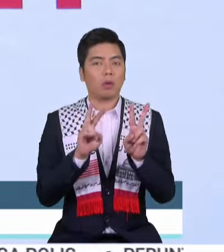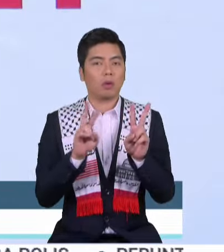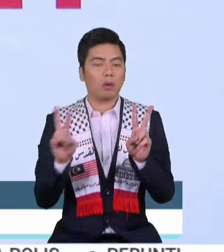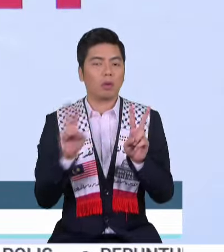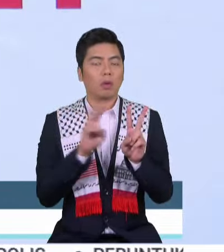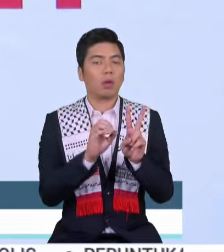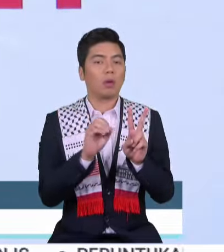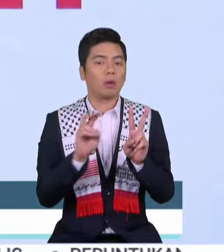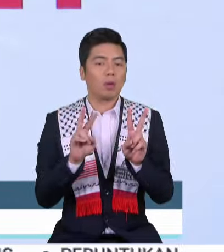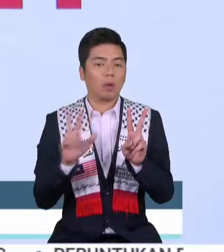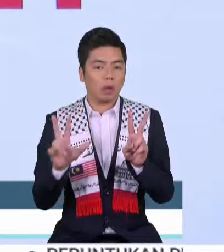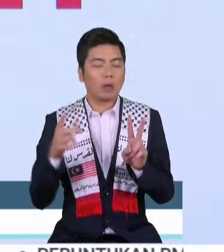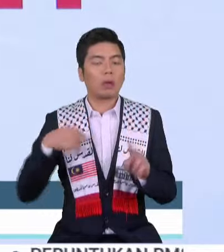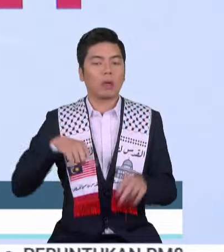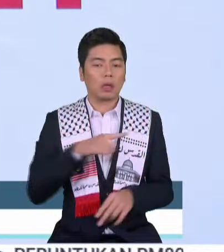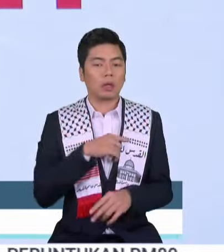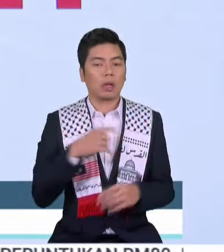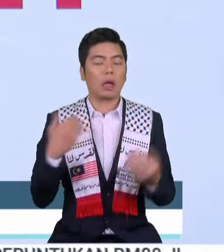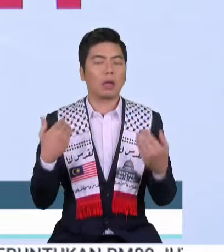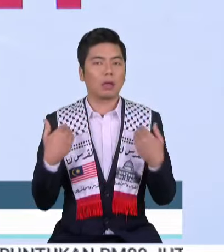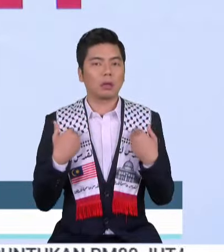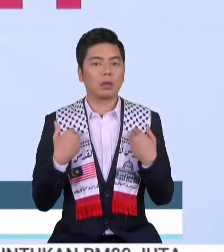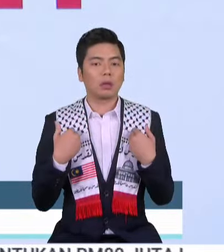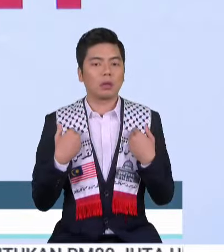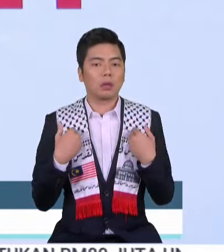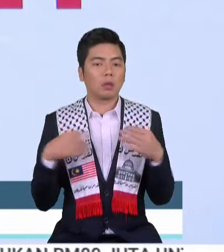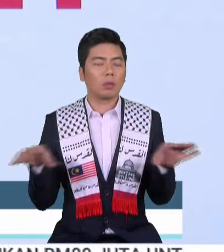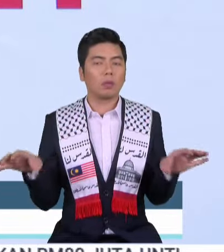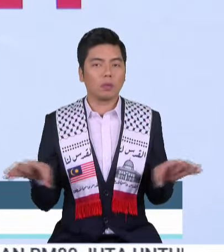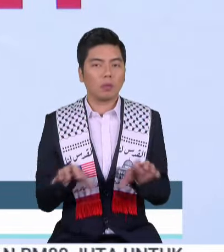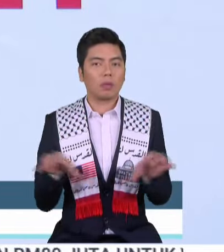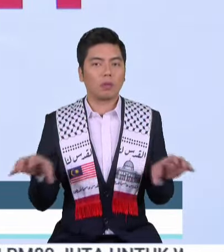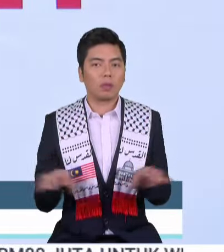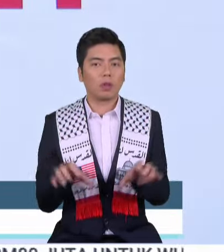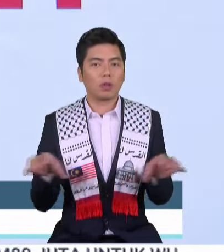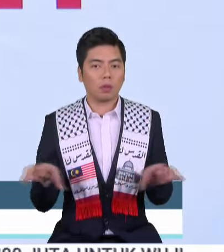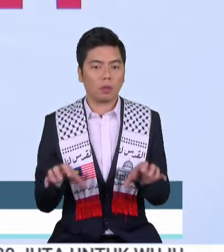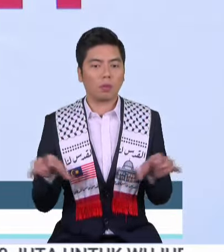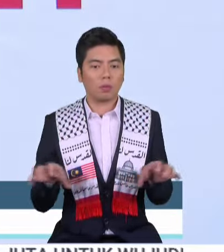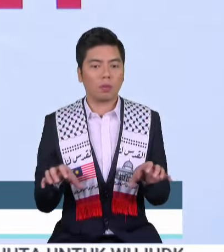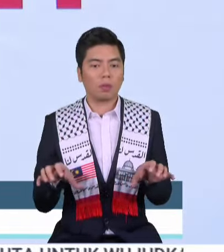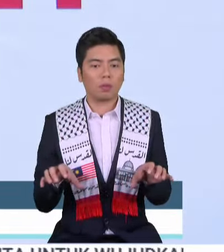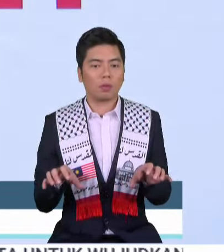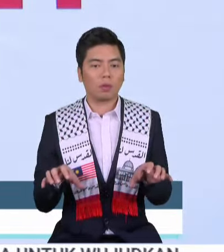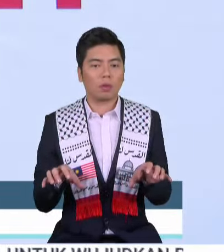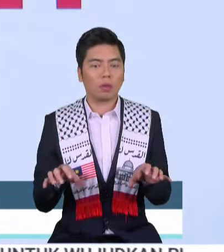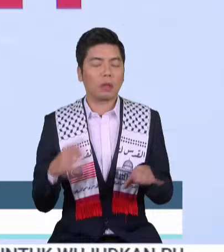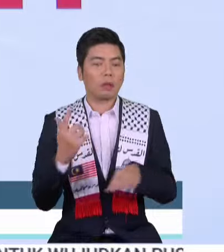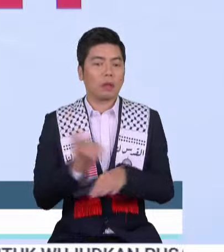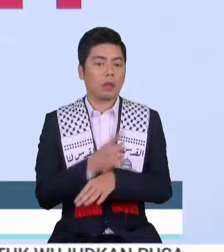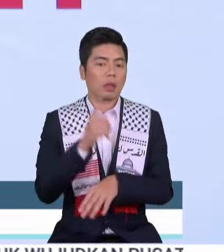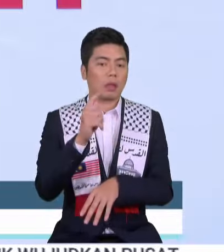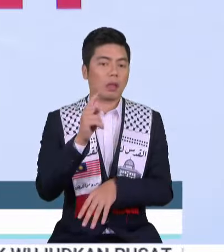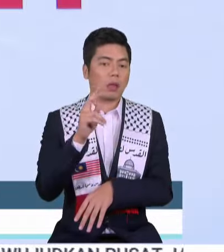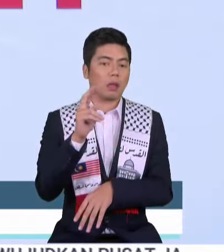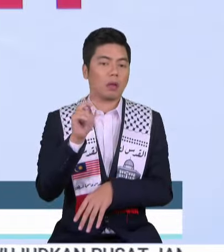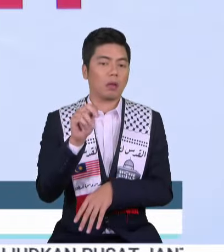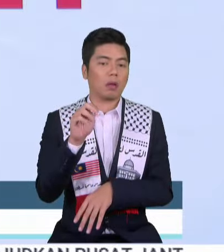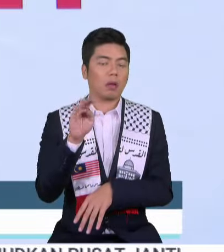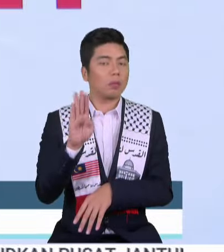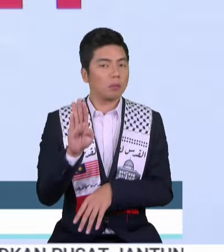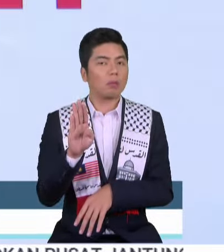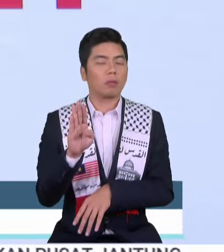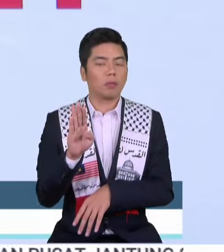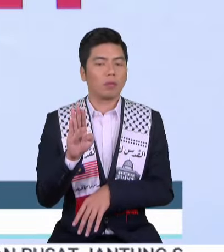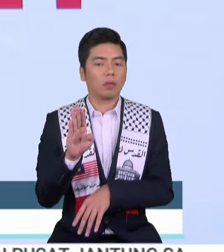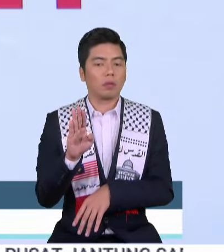2022-2023. Kita memang ada buat 2023. Kita ada buat untuk akar umbi TNB League, TNB QNET